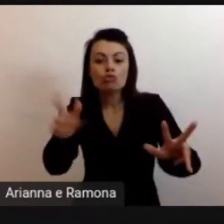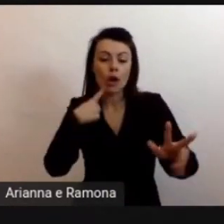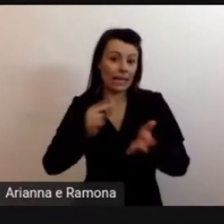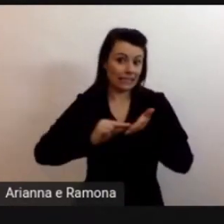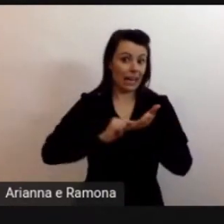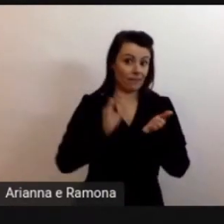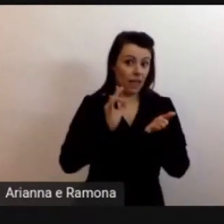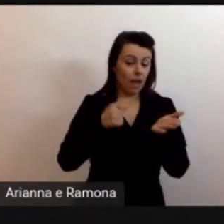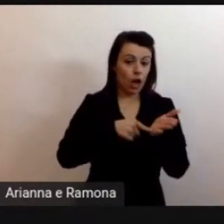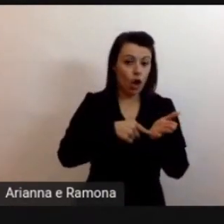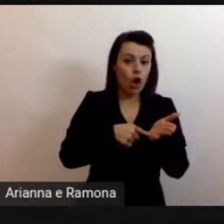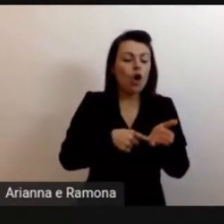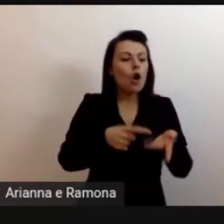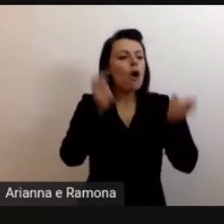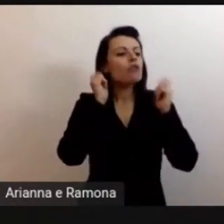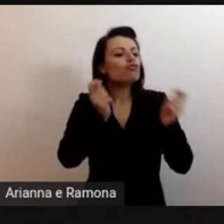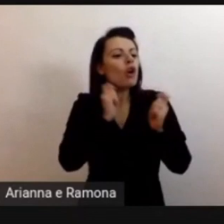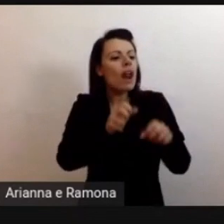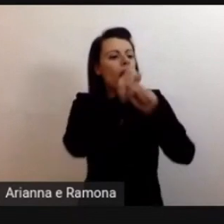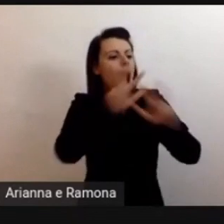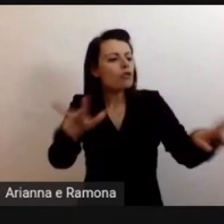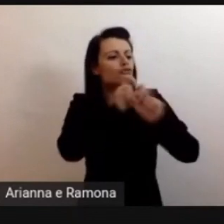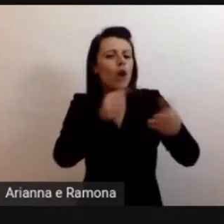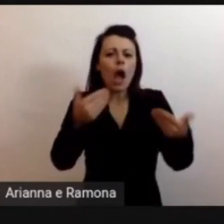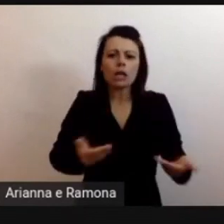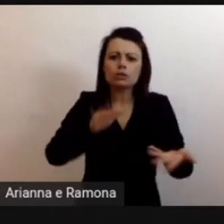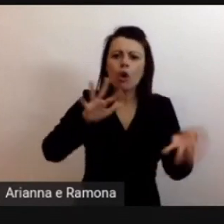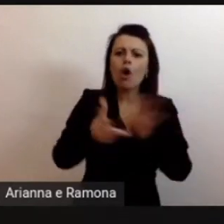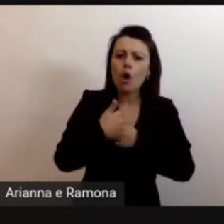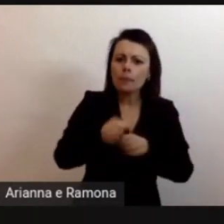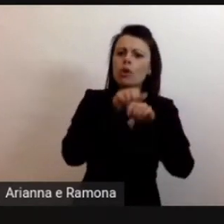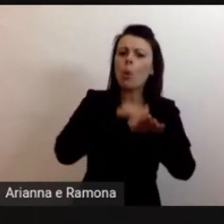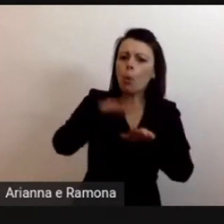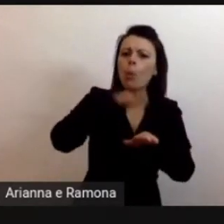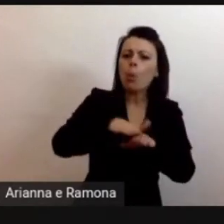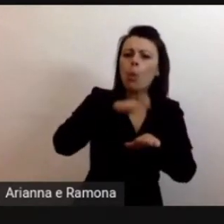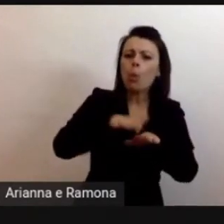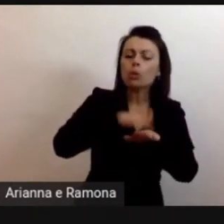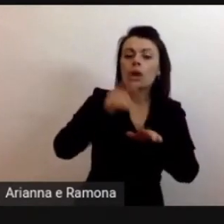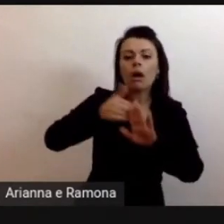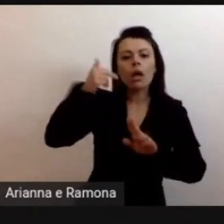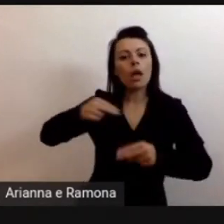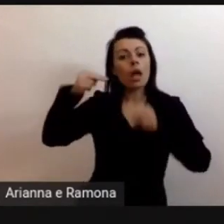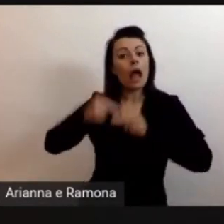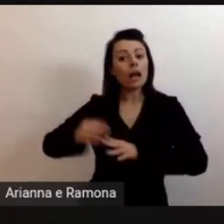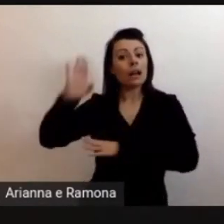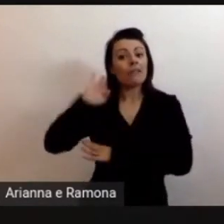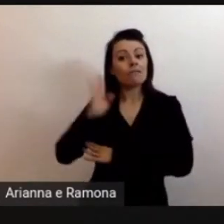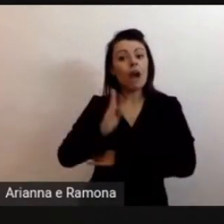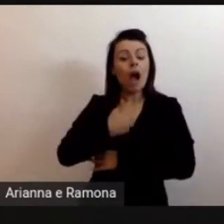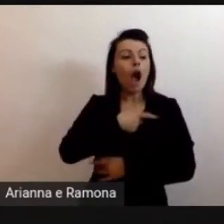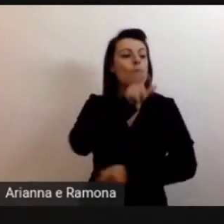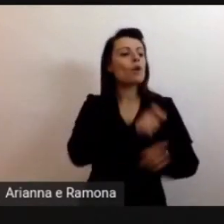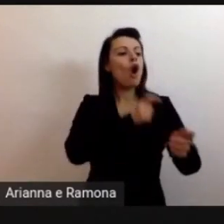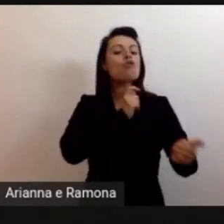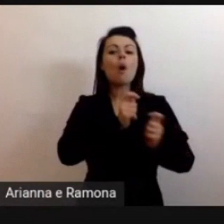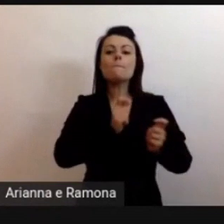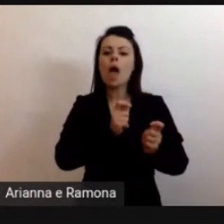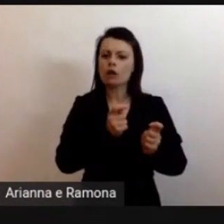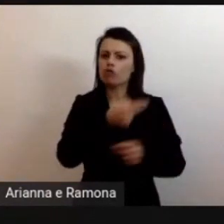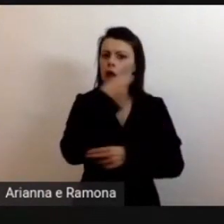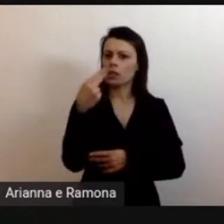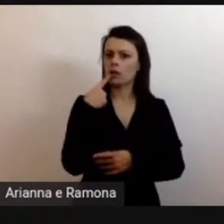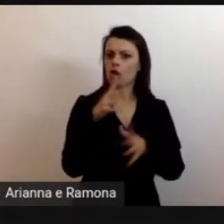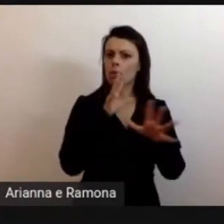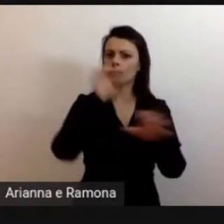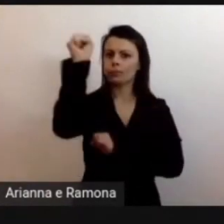fra luci sui giornali divenuto re kiro voga fino a pochi anni fa i commercianti dicono che consideravano diles precente rivolgersi al